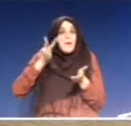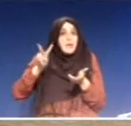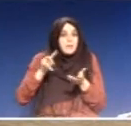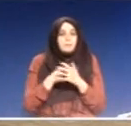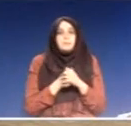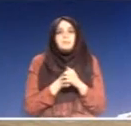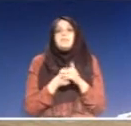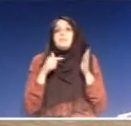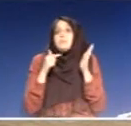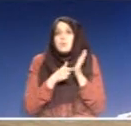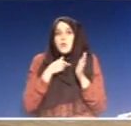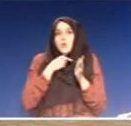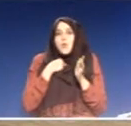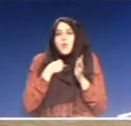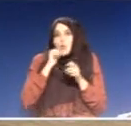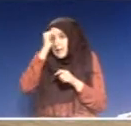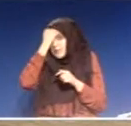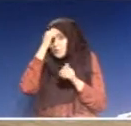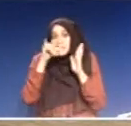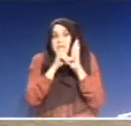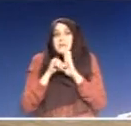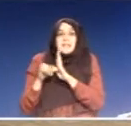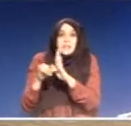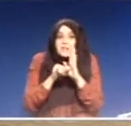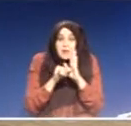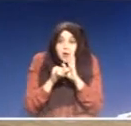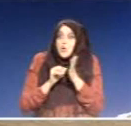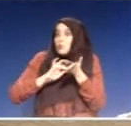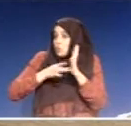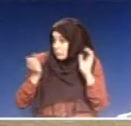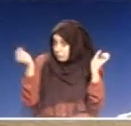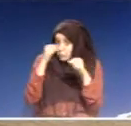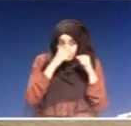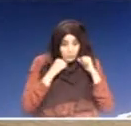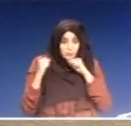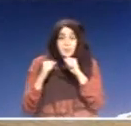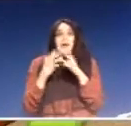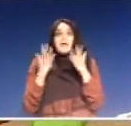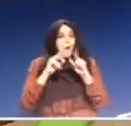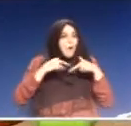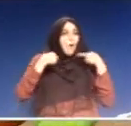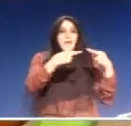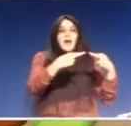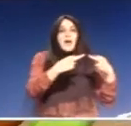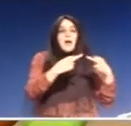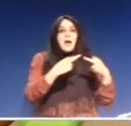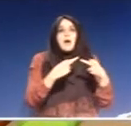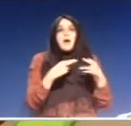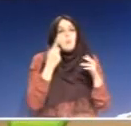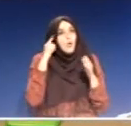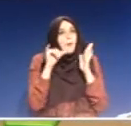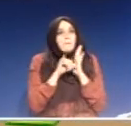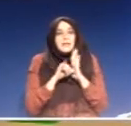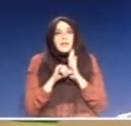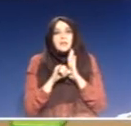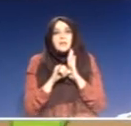نديرو هنا لو مورسيل ما كي نديرو ليتود دو بارطاج ويقبلوها الاطراف من بعد كي نولوا لتما يقدر هادوك